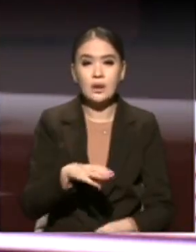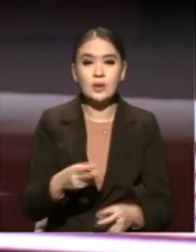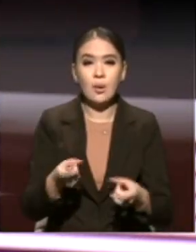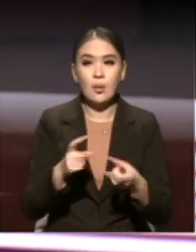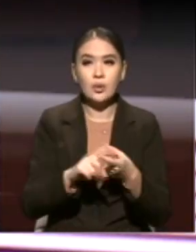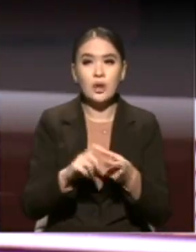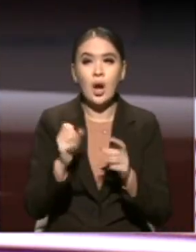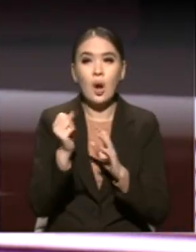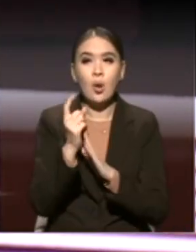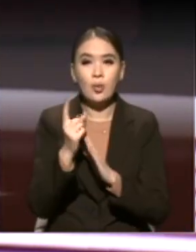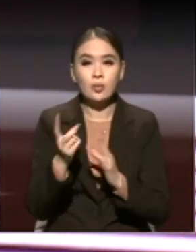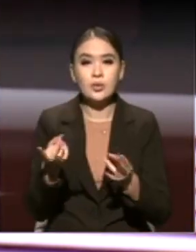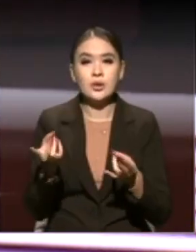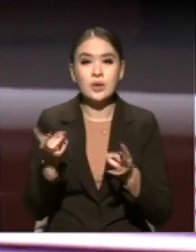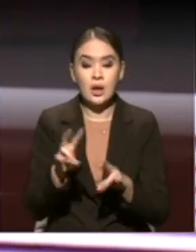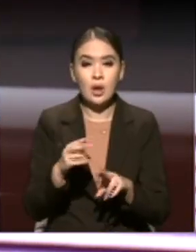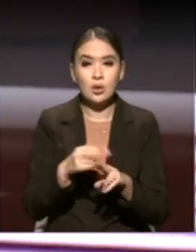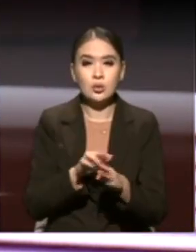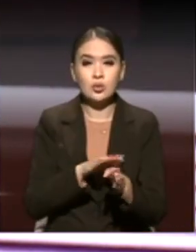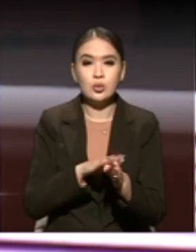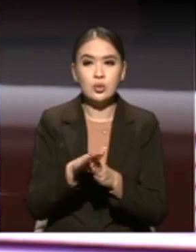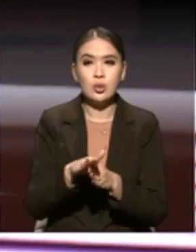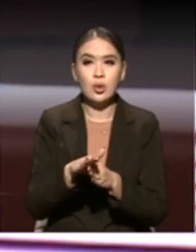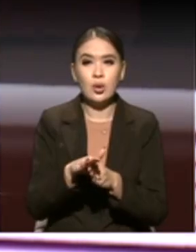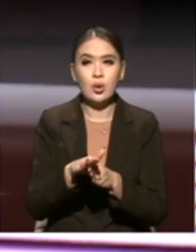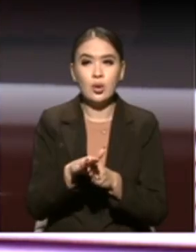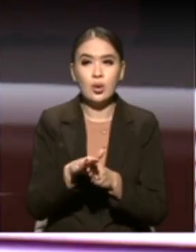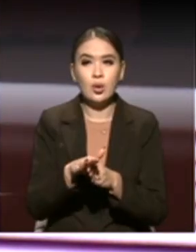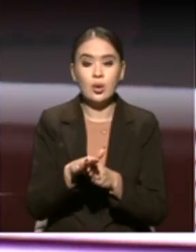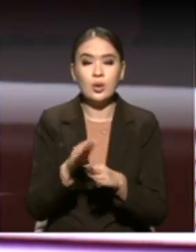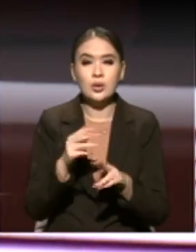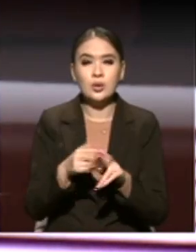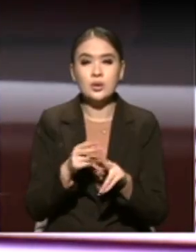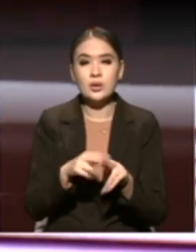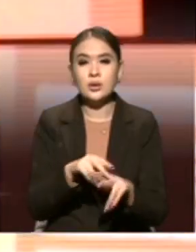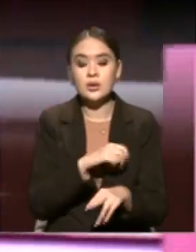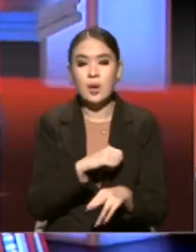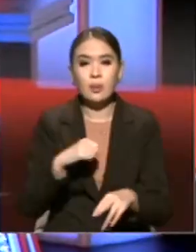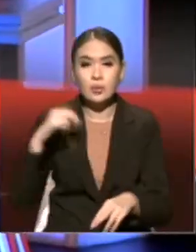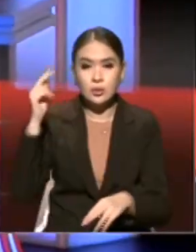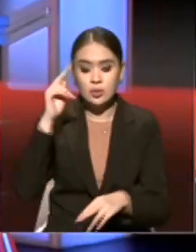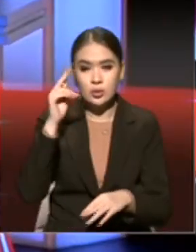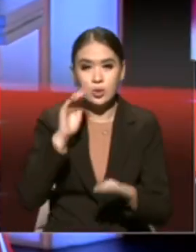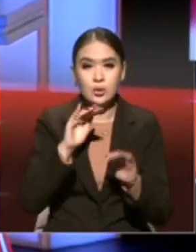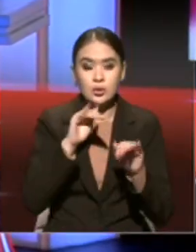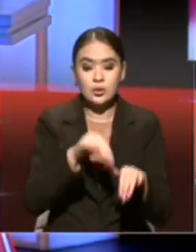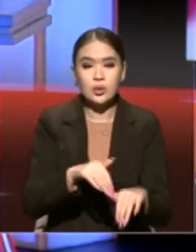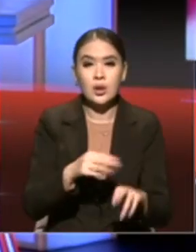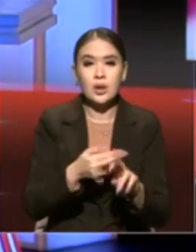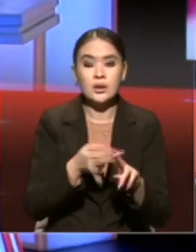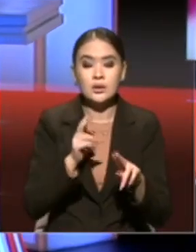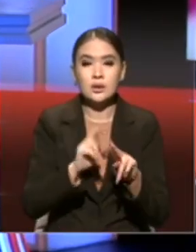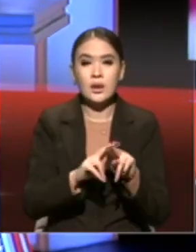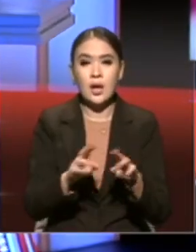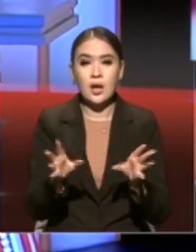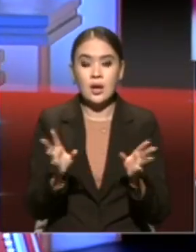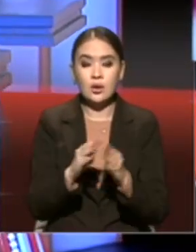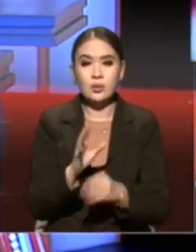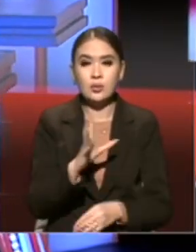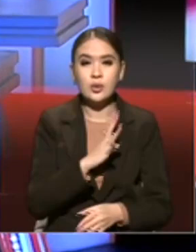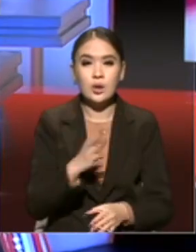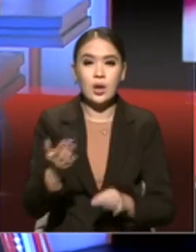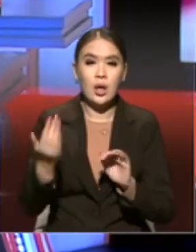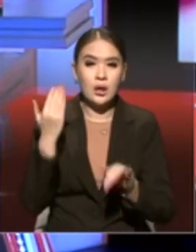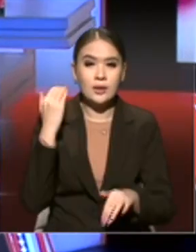11-і жаңағыдай, мына кісілер айтқандай толық ақылы төлеу. Ол жігіттер бәрі оқып түсіп жатыр. Жаңағы ұлттық